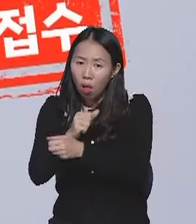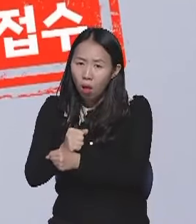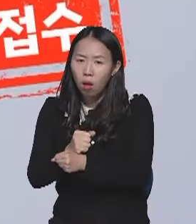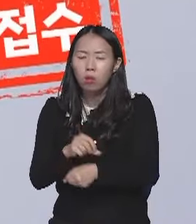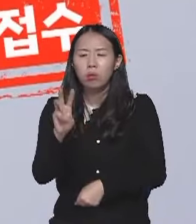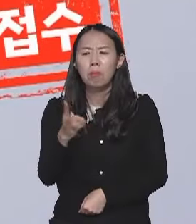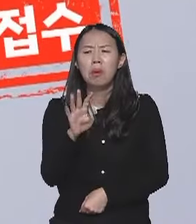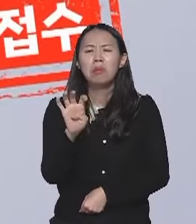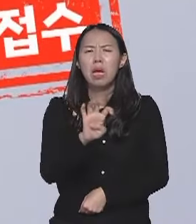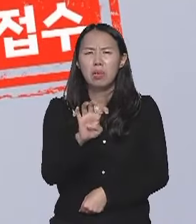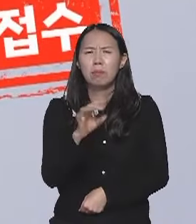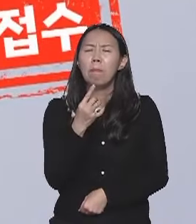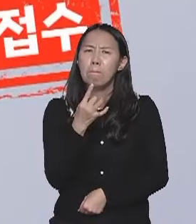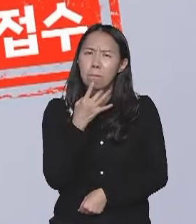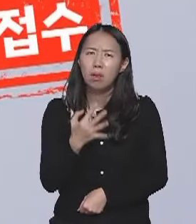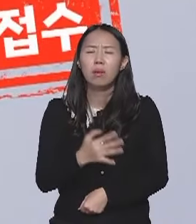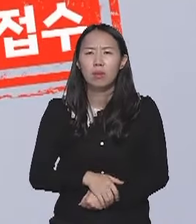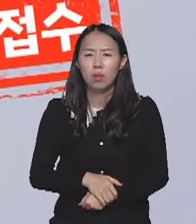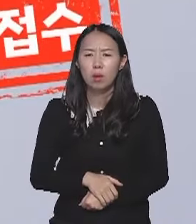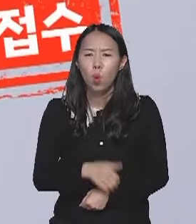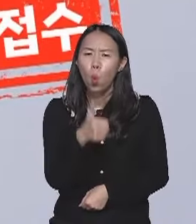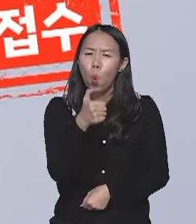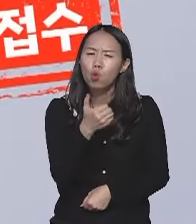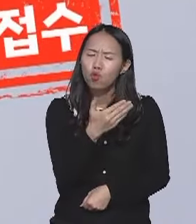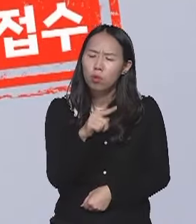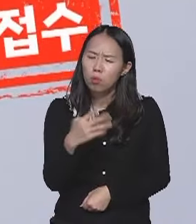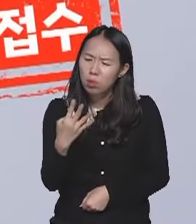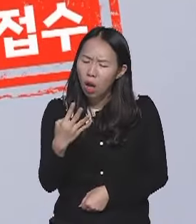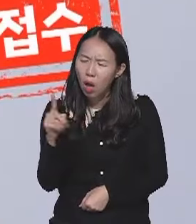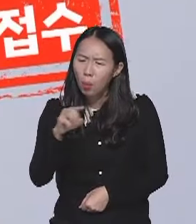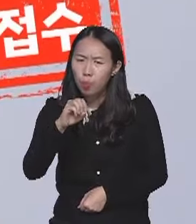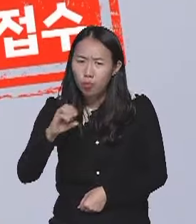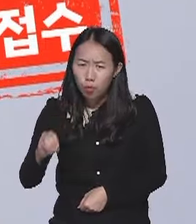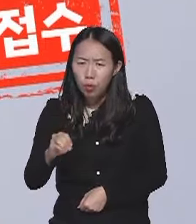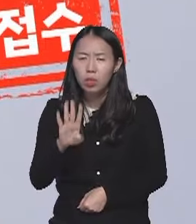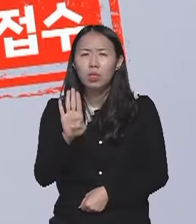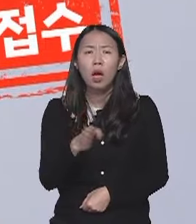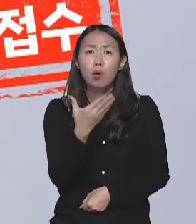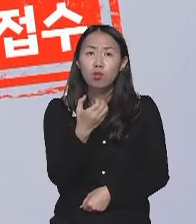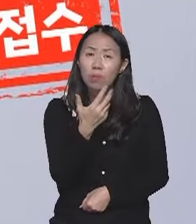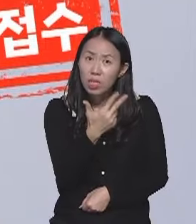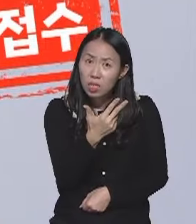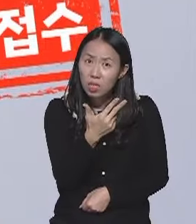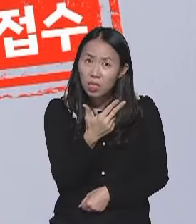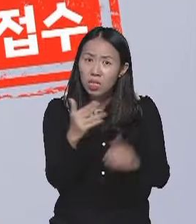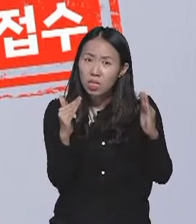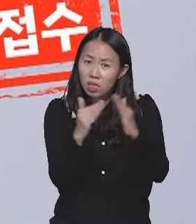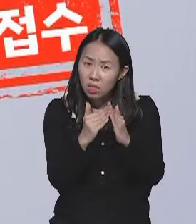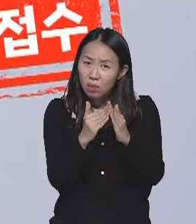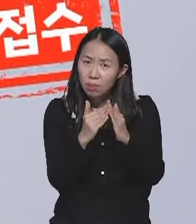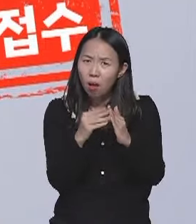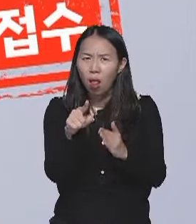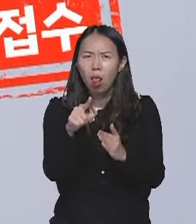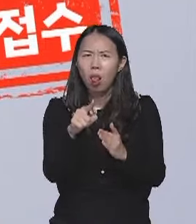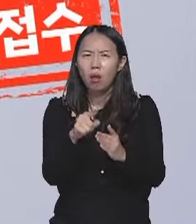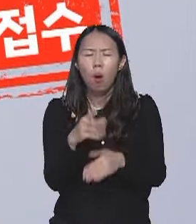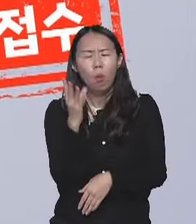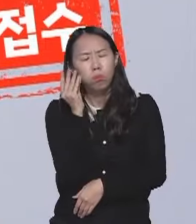340건의 그쳤습니다 59.4% 나라는 49 7건이 최초 청약 당시